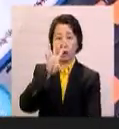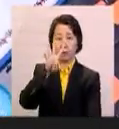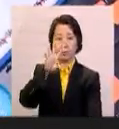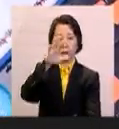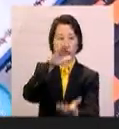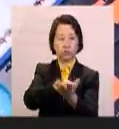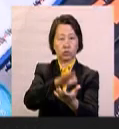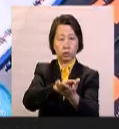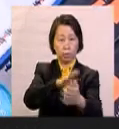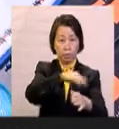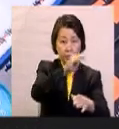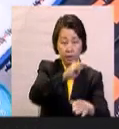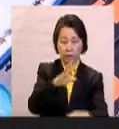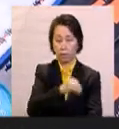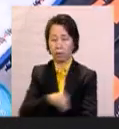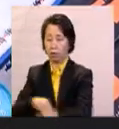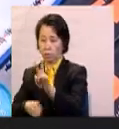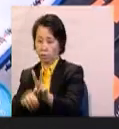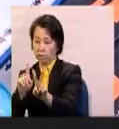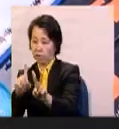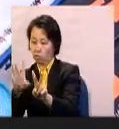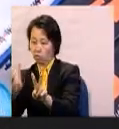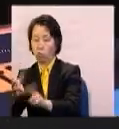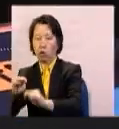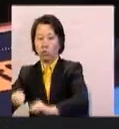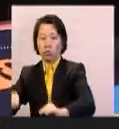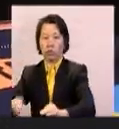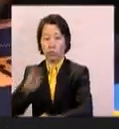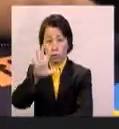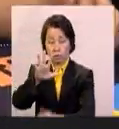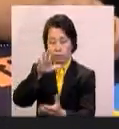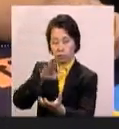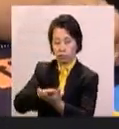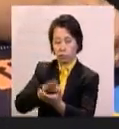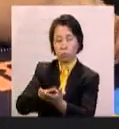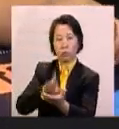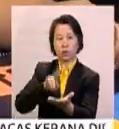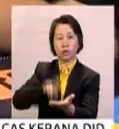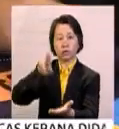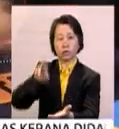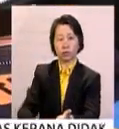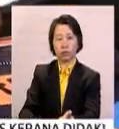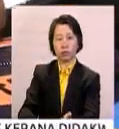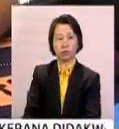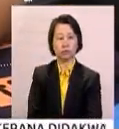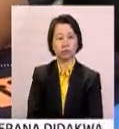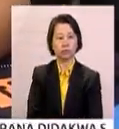sekolah menengah dan 218 murid di 5 buah sekolah rendah.